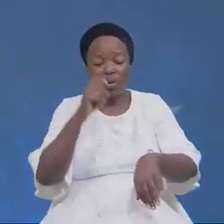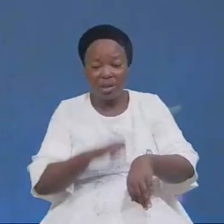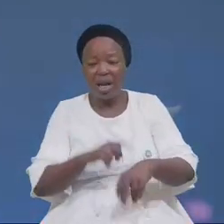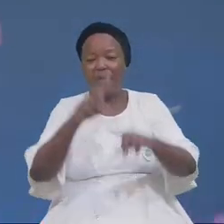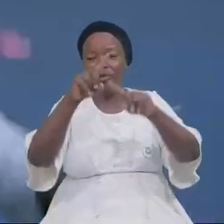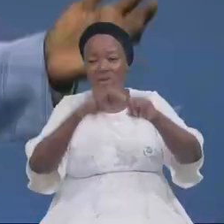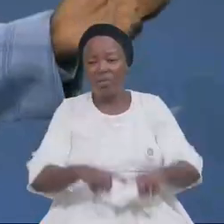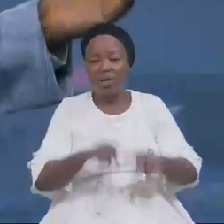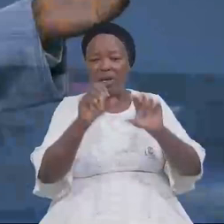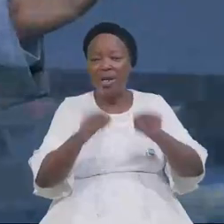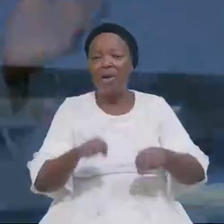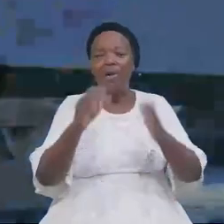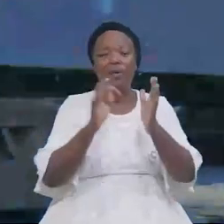temps,